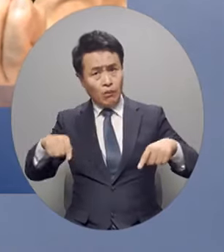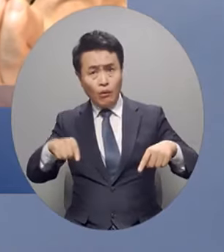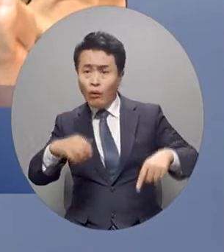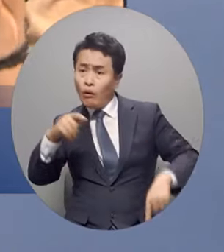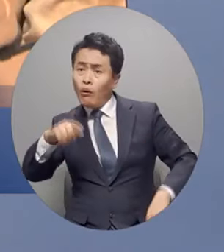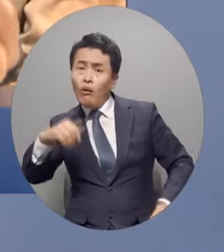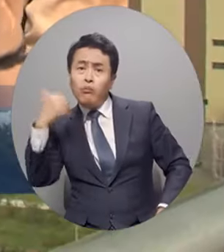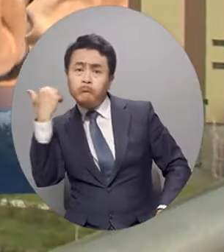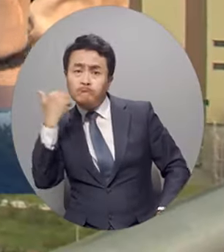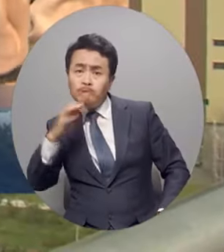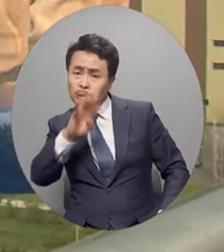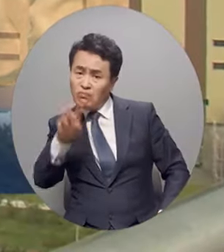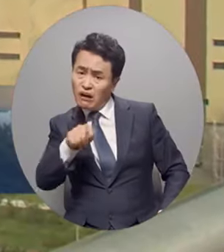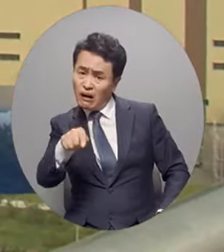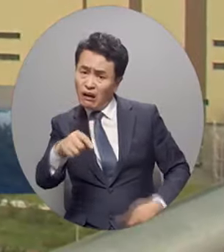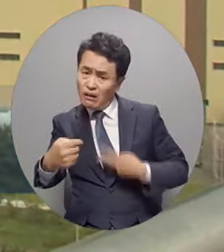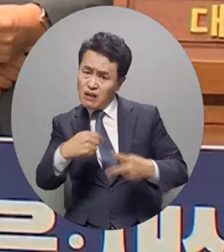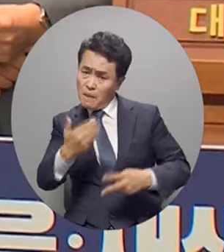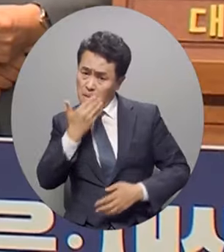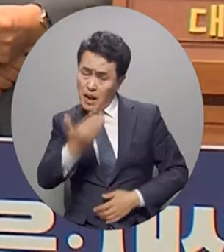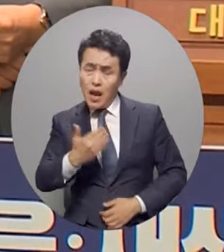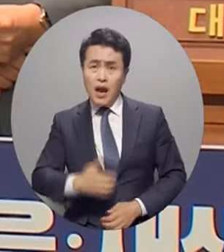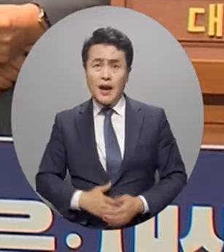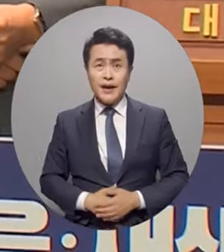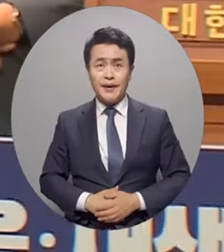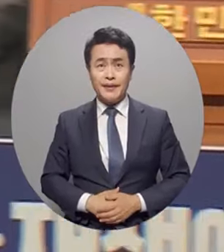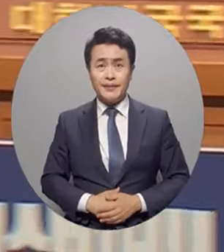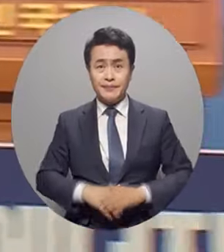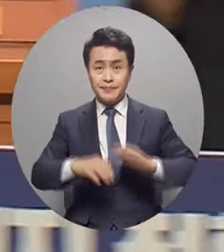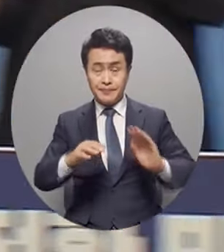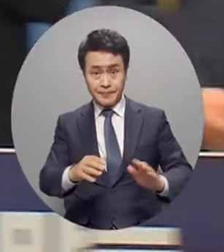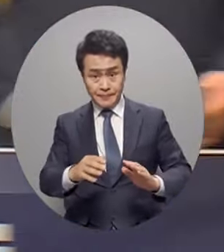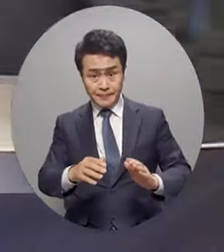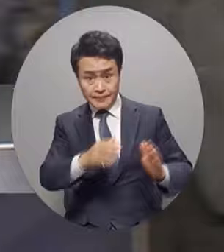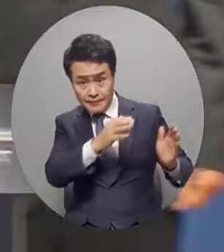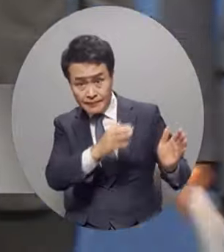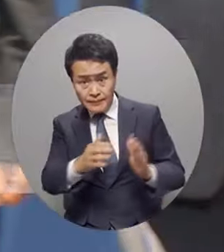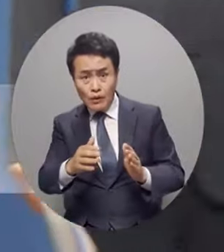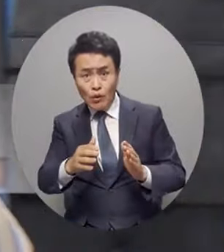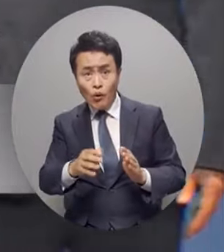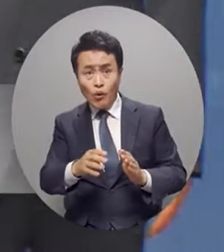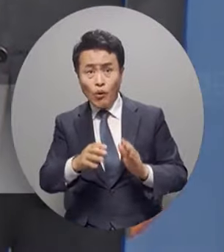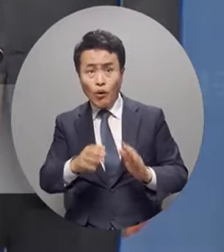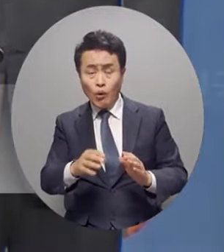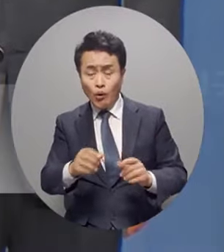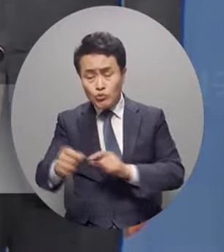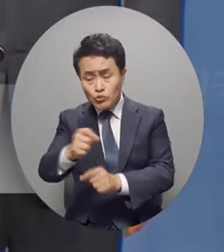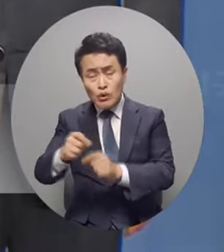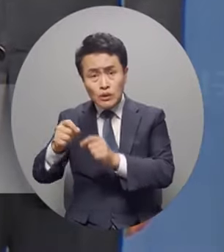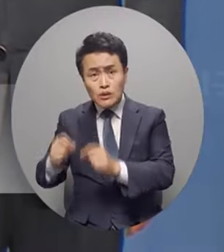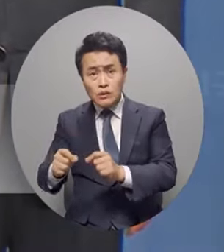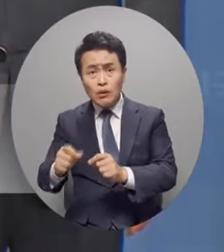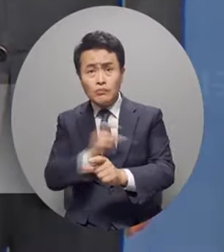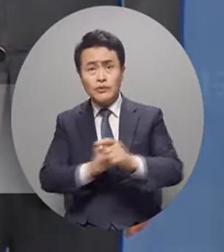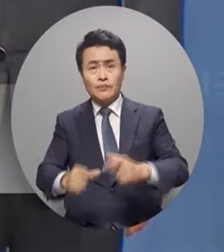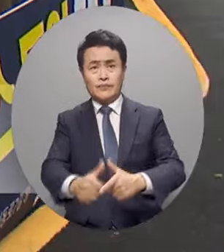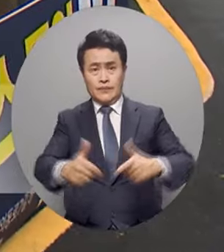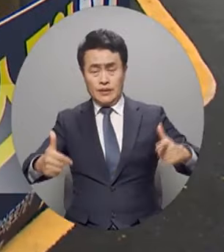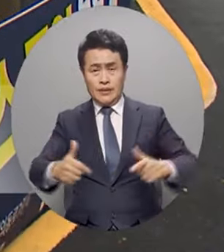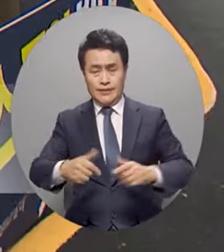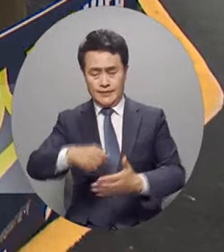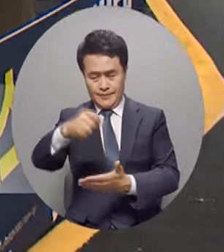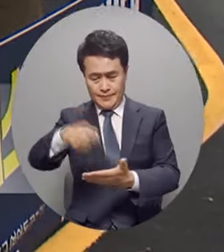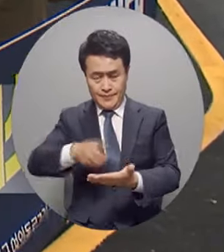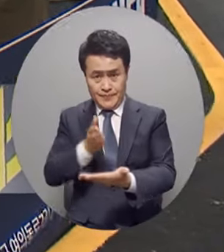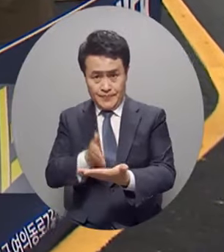누가 수용할 수 있겠는지. 대책을 마련할 수 있도록 유예 기간만이라도 좀 더 늘려달라고